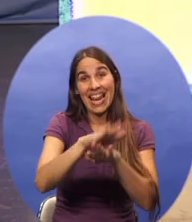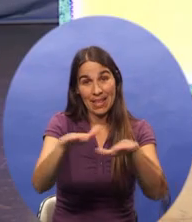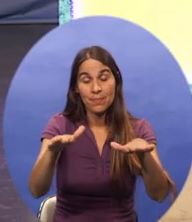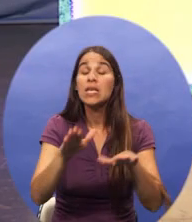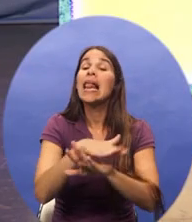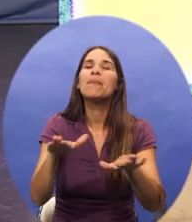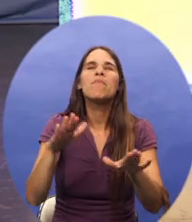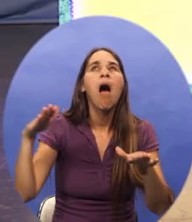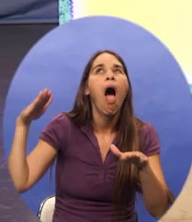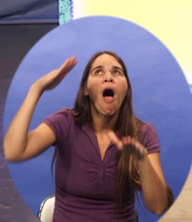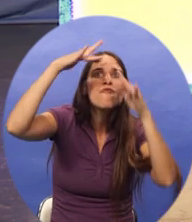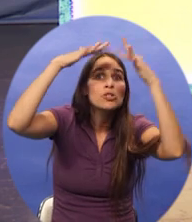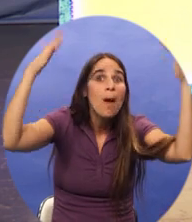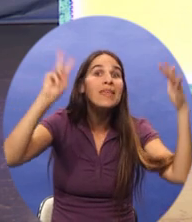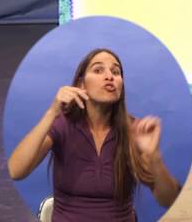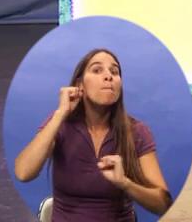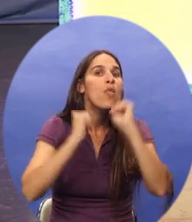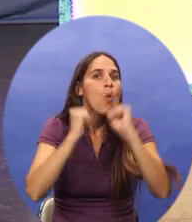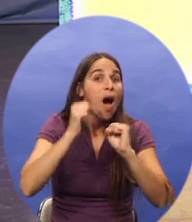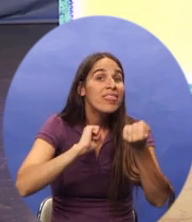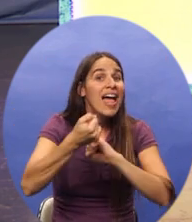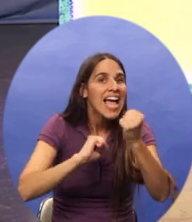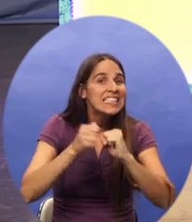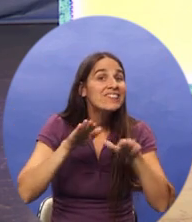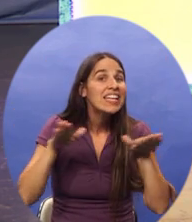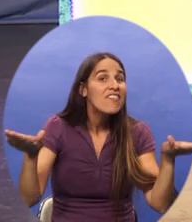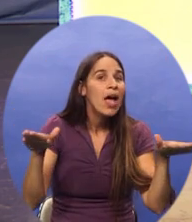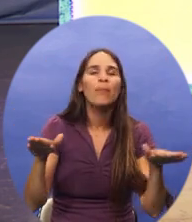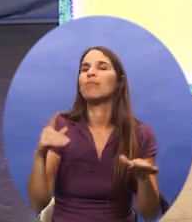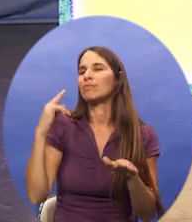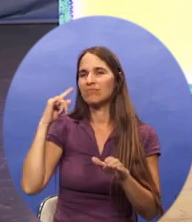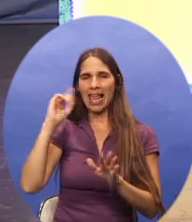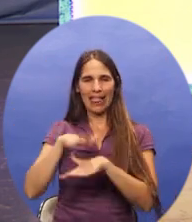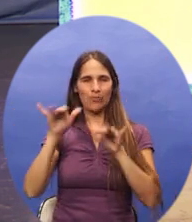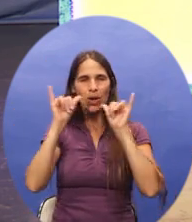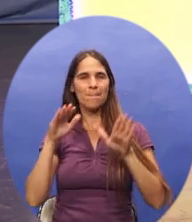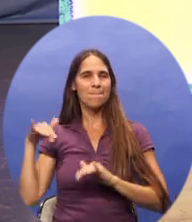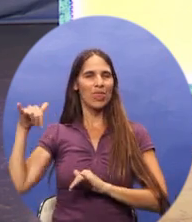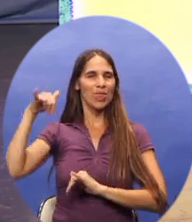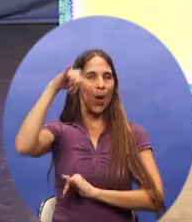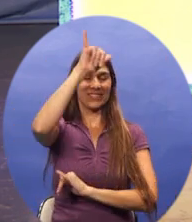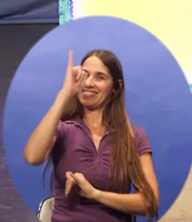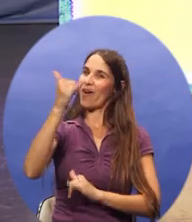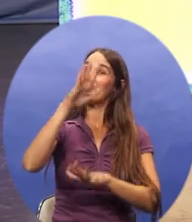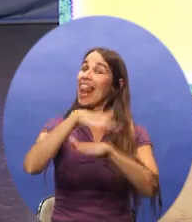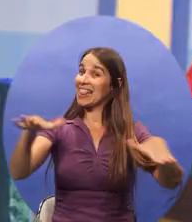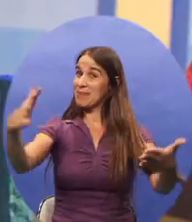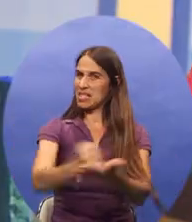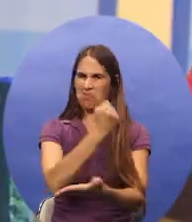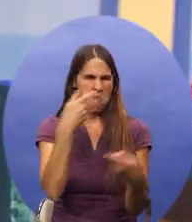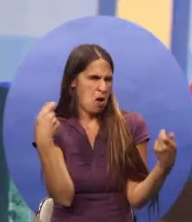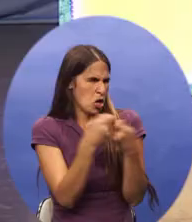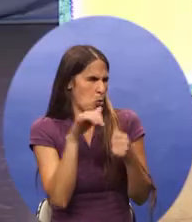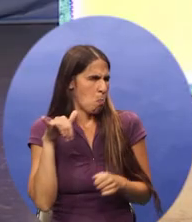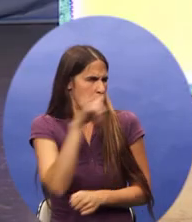הילדים. ילדים, מה אף בשמיים יש לו מנוע, טייס וכנפיים? נכון מאוד, הילדים מנצחים! מה